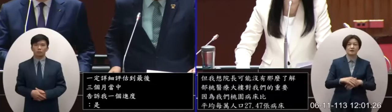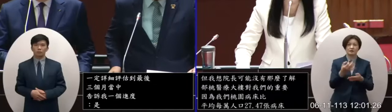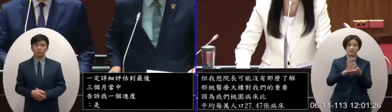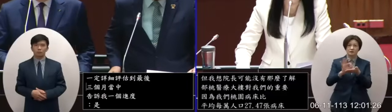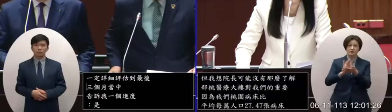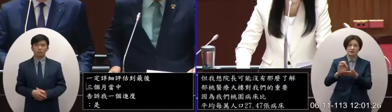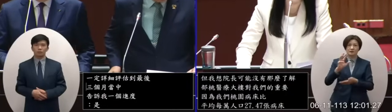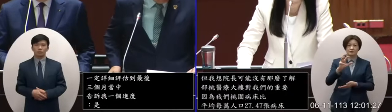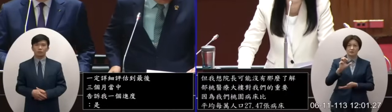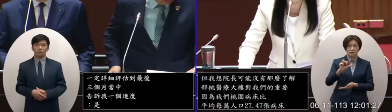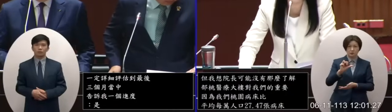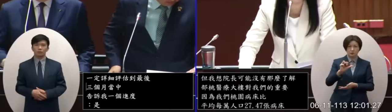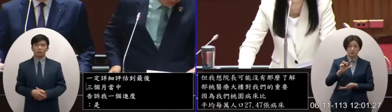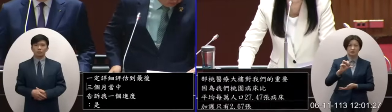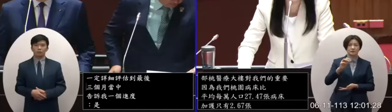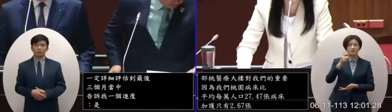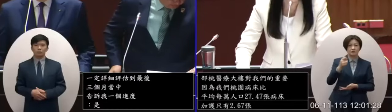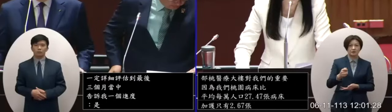了